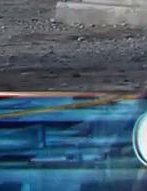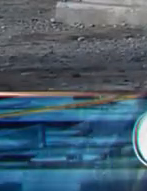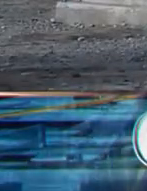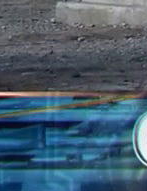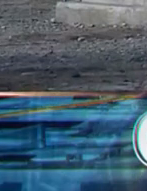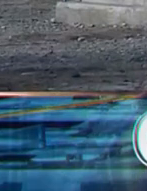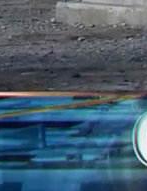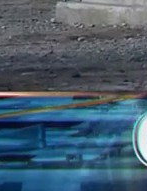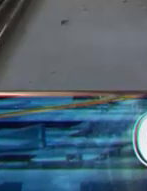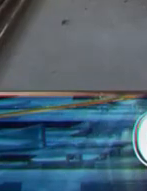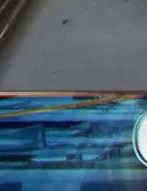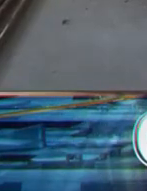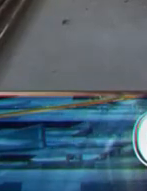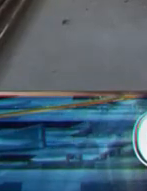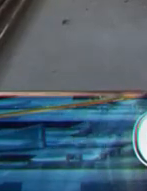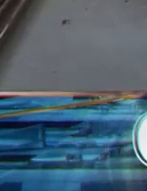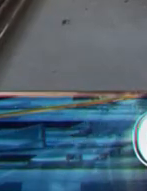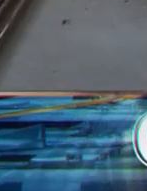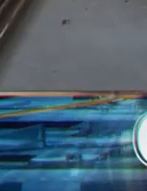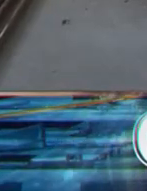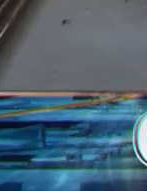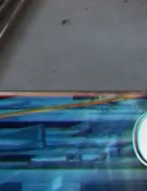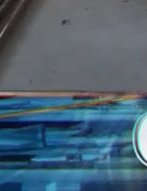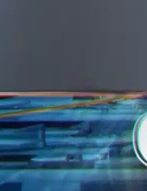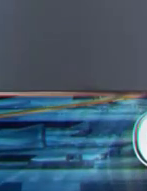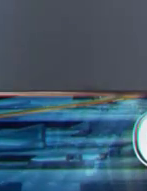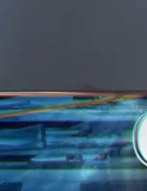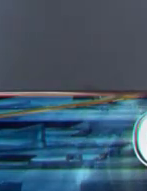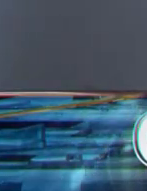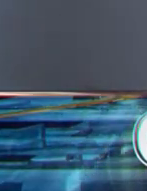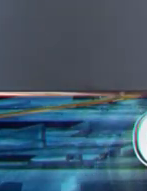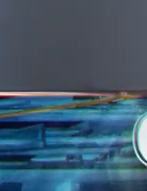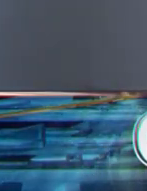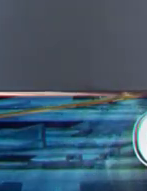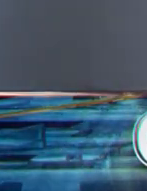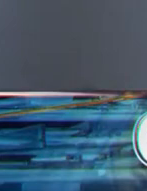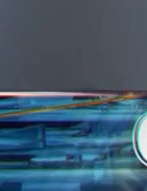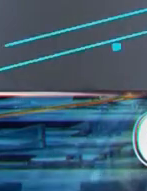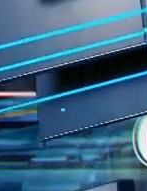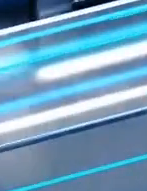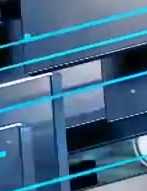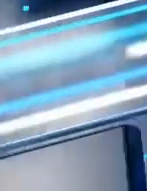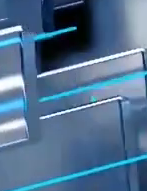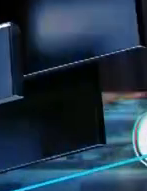С миру по нитке. Жители Сарканского района на собственные деньги построили школу.